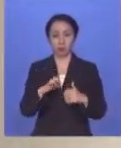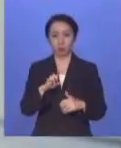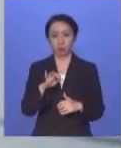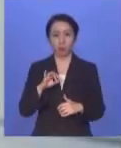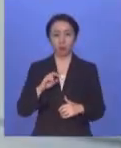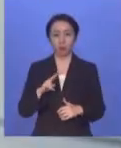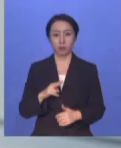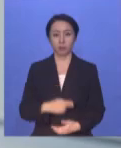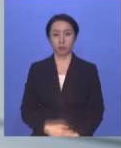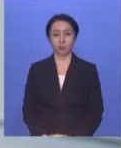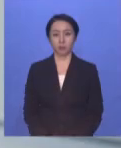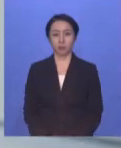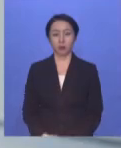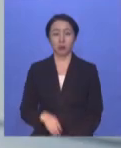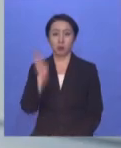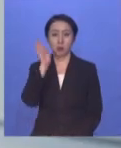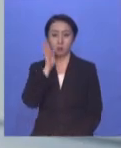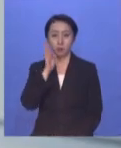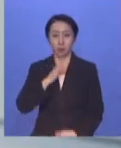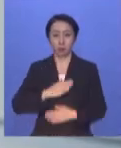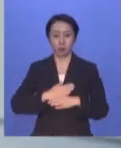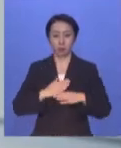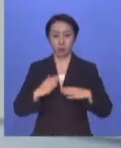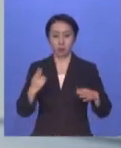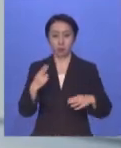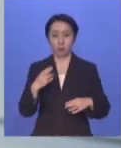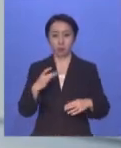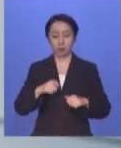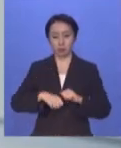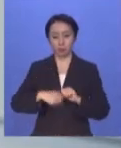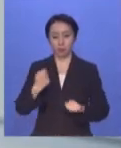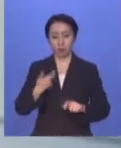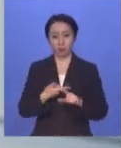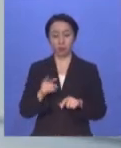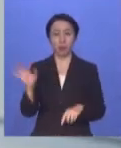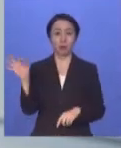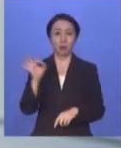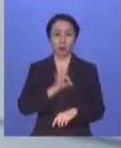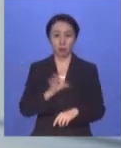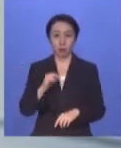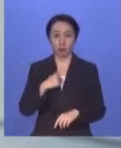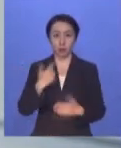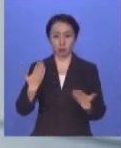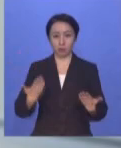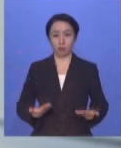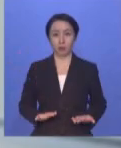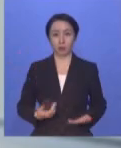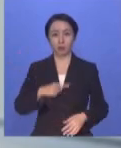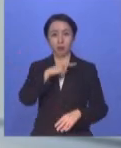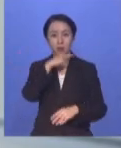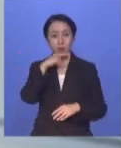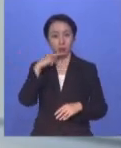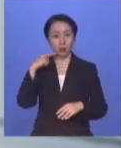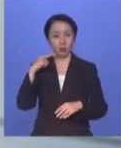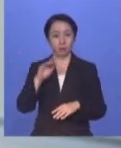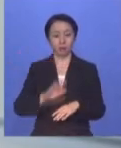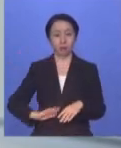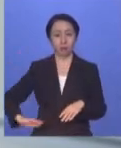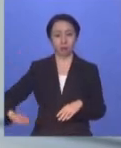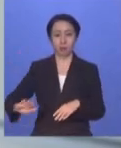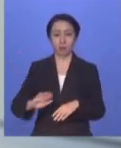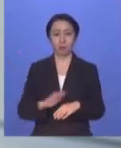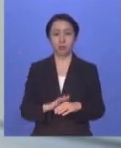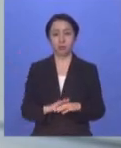Берлик. Вода поднялась, дамбу прорвало. В этот момент я проживала в России.